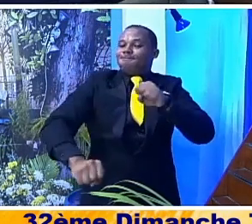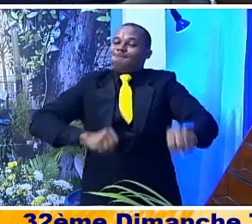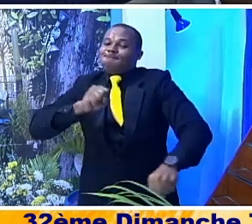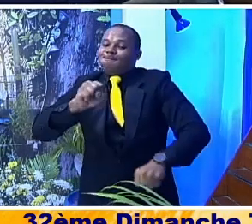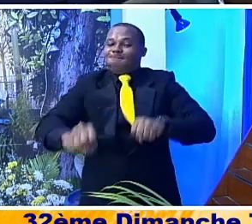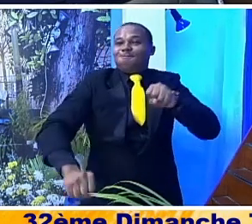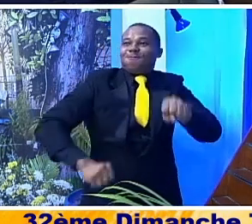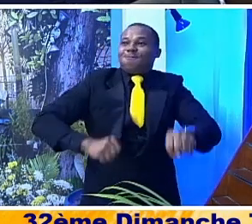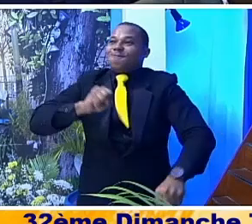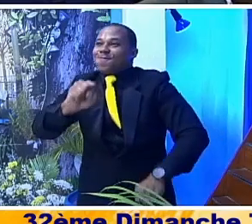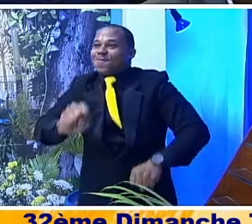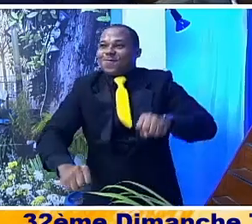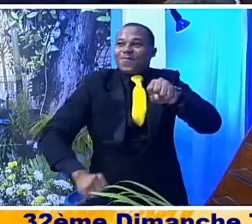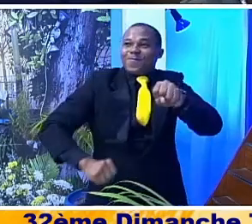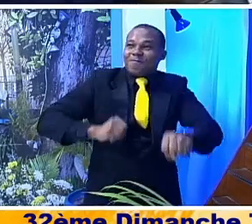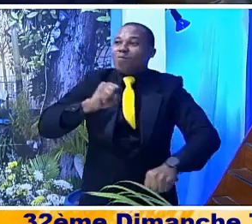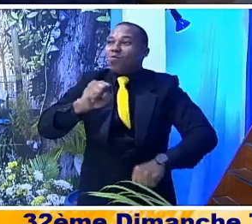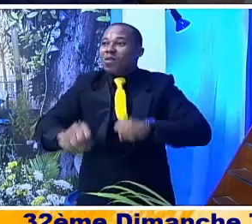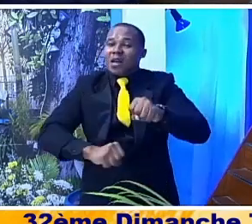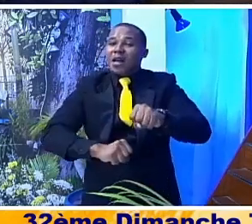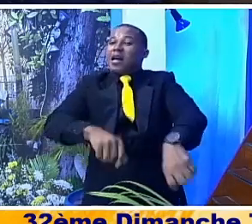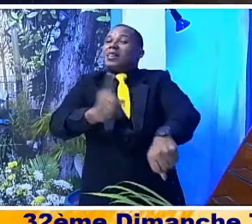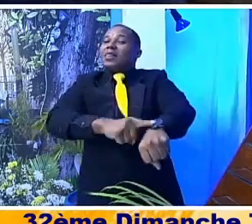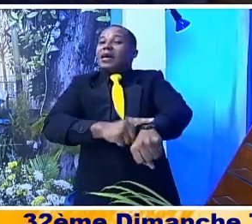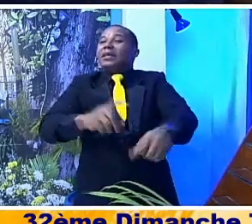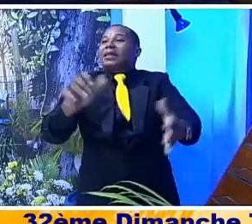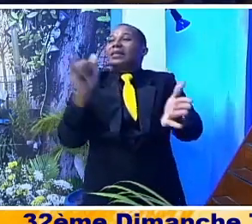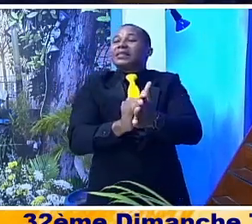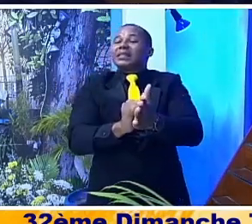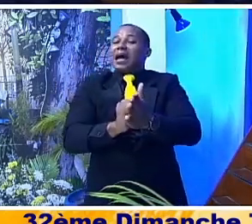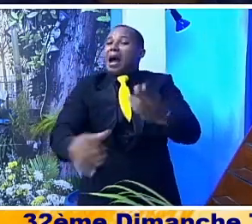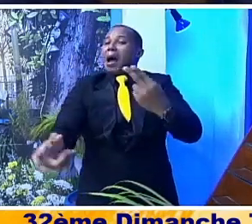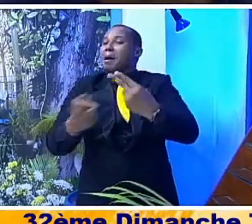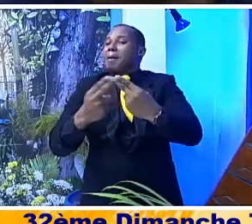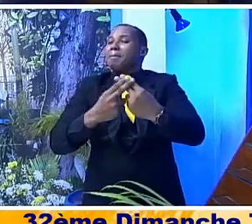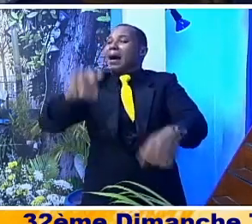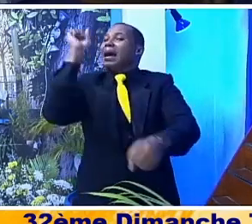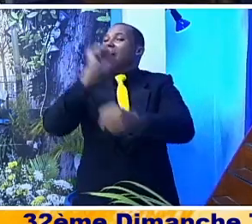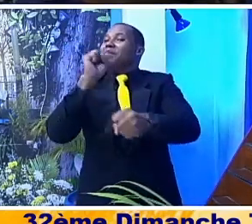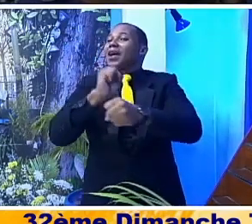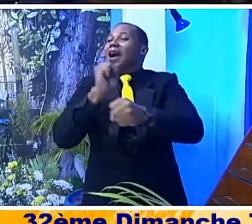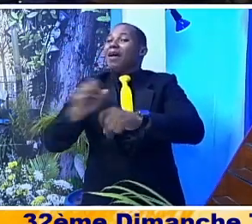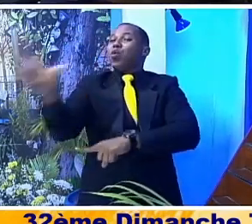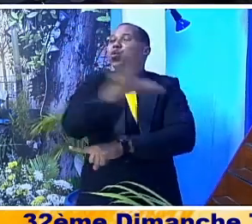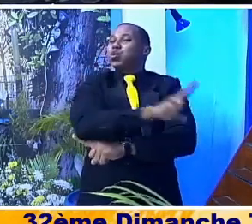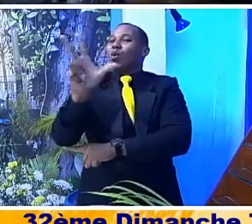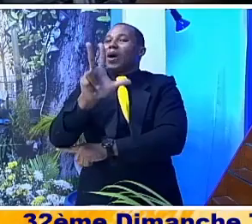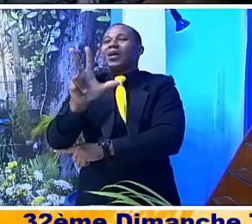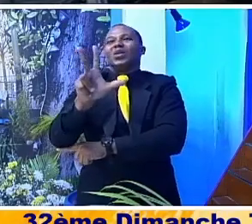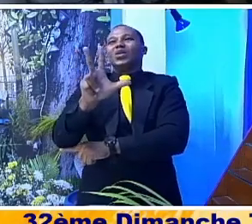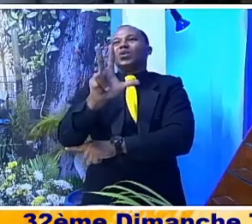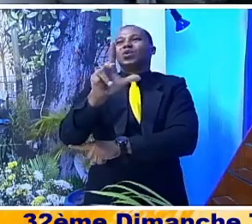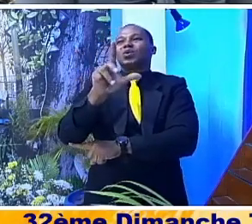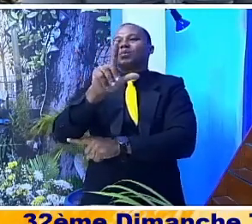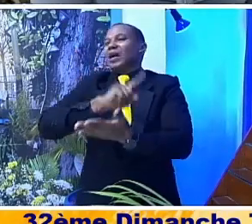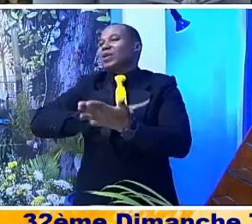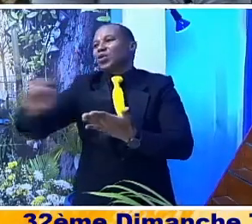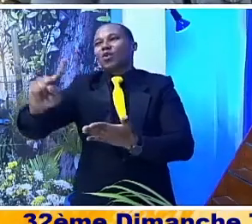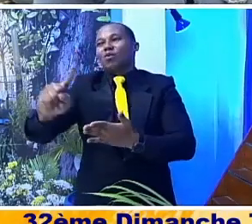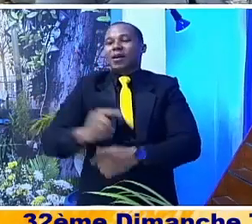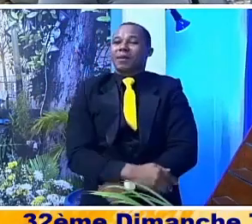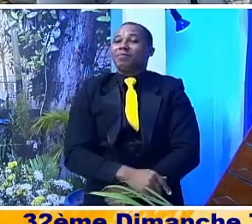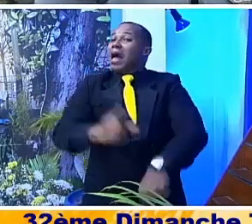Port-au-Prince. C'est dans le contexte banque cap travail 3 jours par semaine.